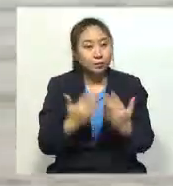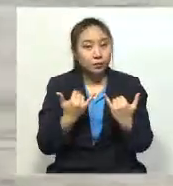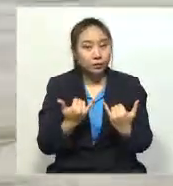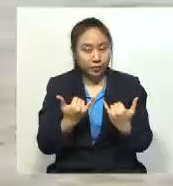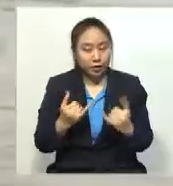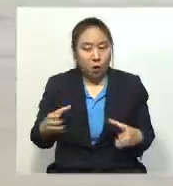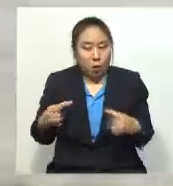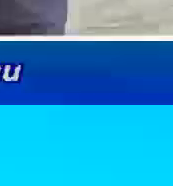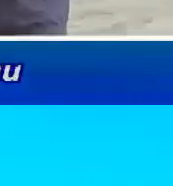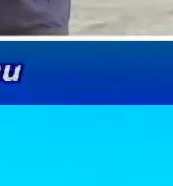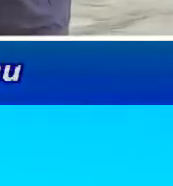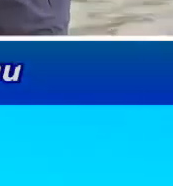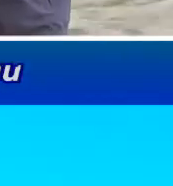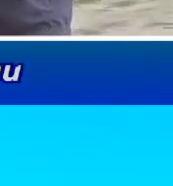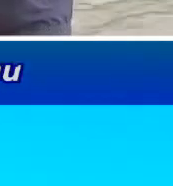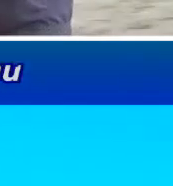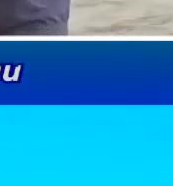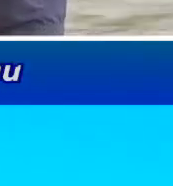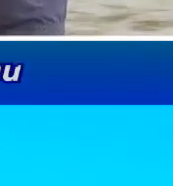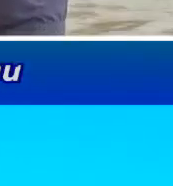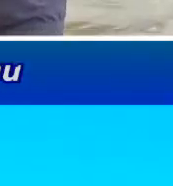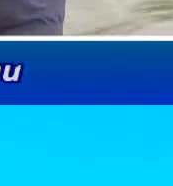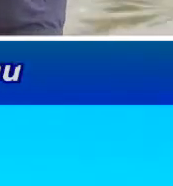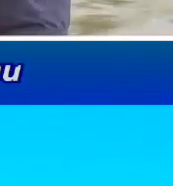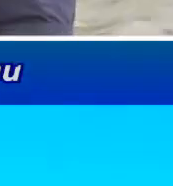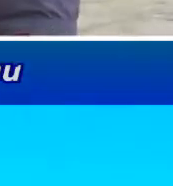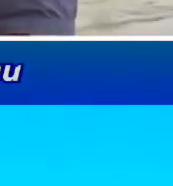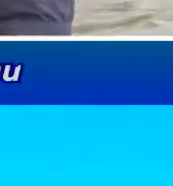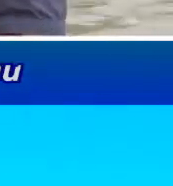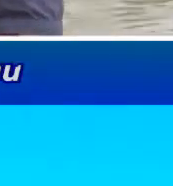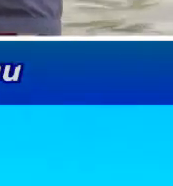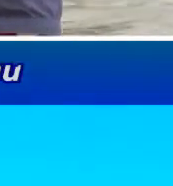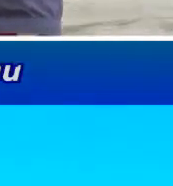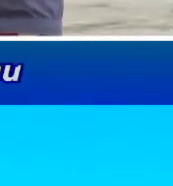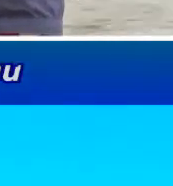นี้ทีมข่าวเราก็จะคอยติดตามสถานการณ์แล้วก็รายงานกลับไปให้คุณผู้ชมได้รับชมค่ะ